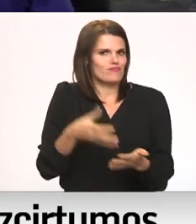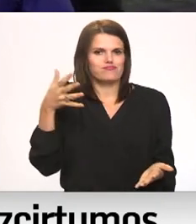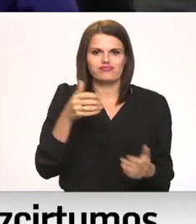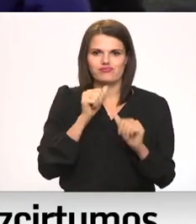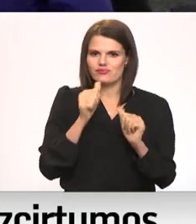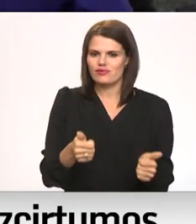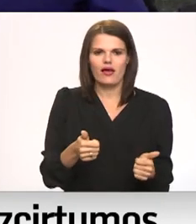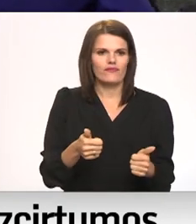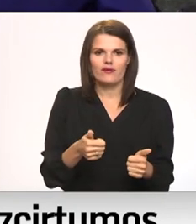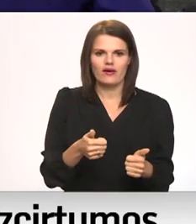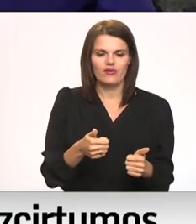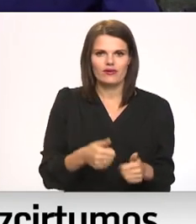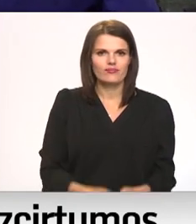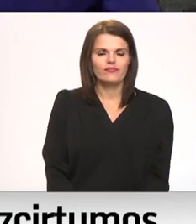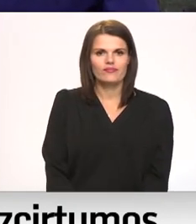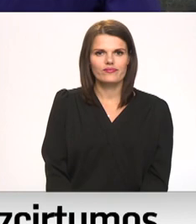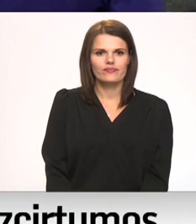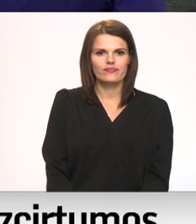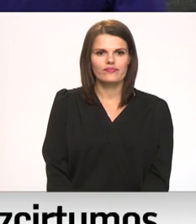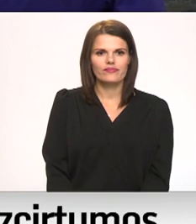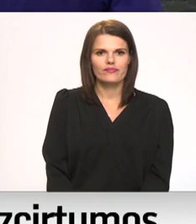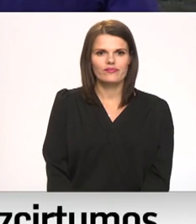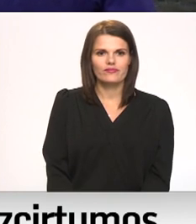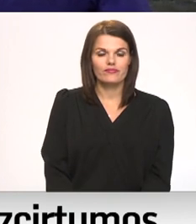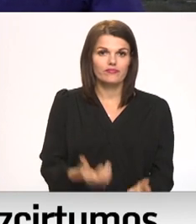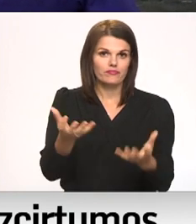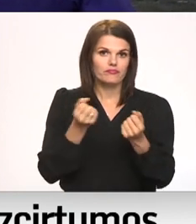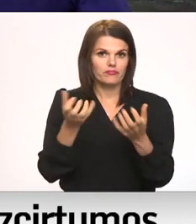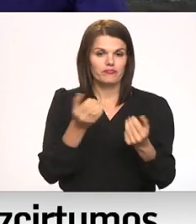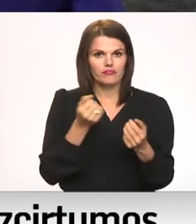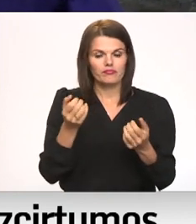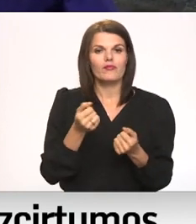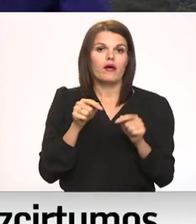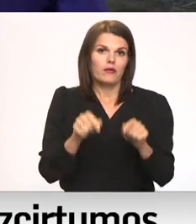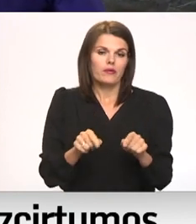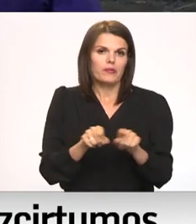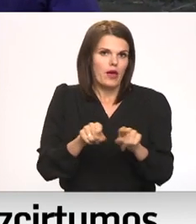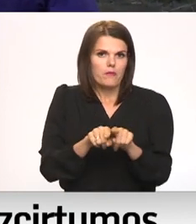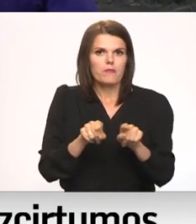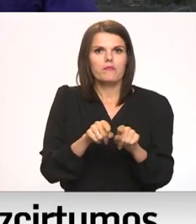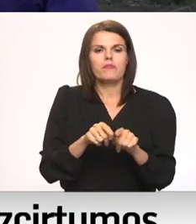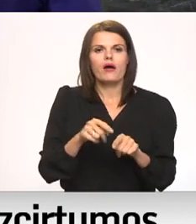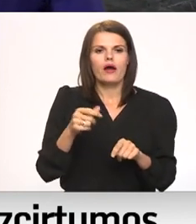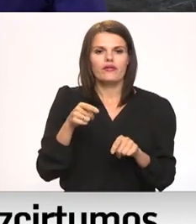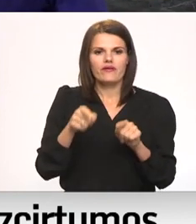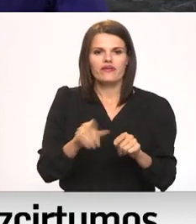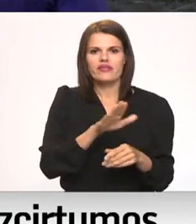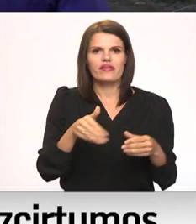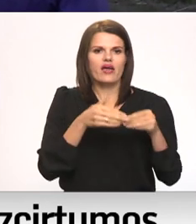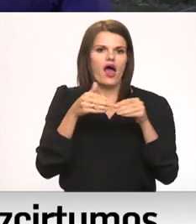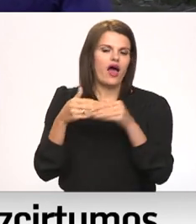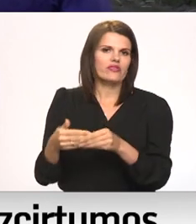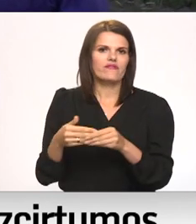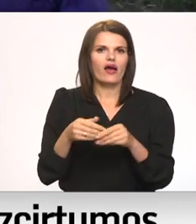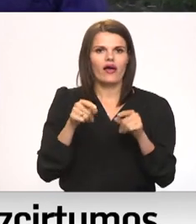no svara. Jā. Un, ja tā ņemt, tas ir padārgi. Jo tāpat tās jau viņi jau neatved šādu. Viņi